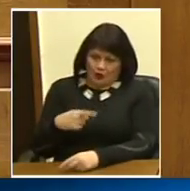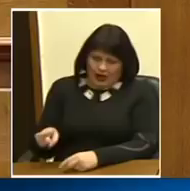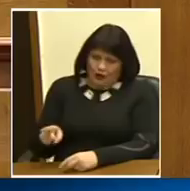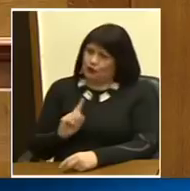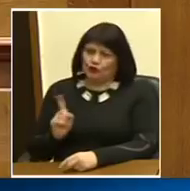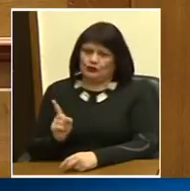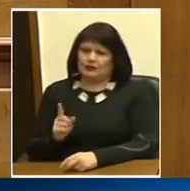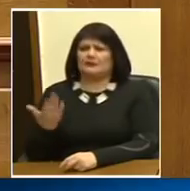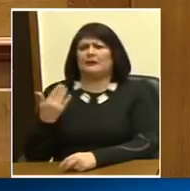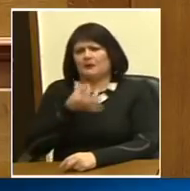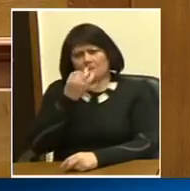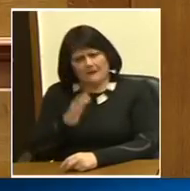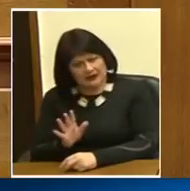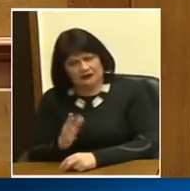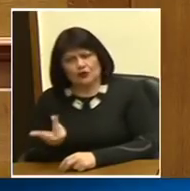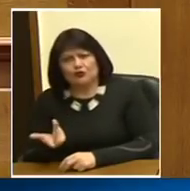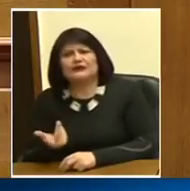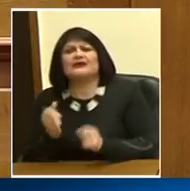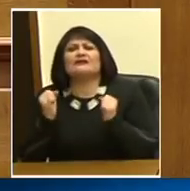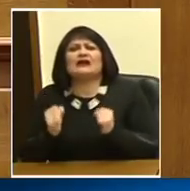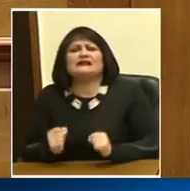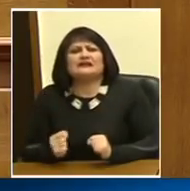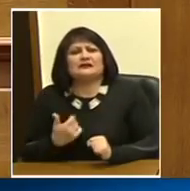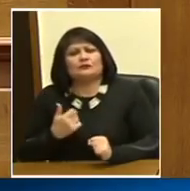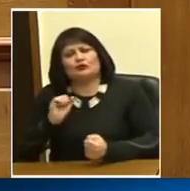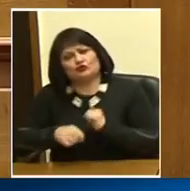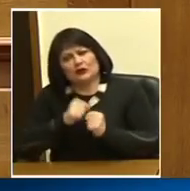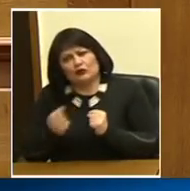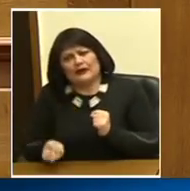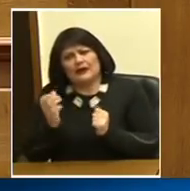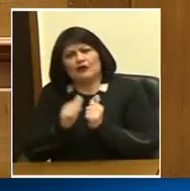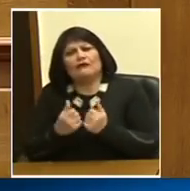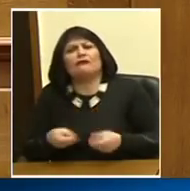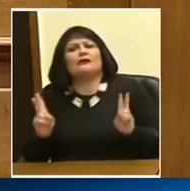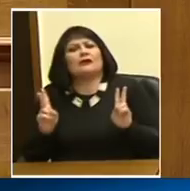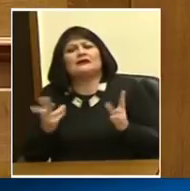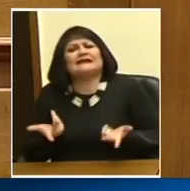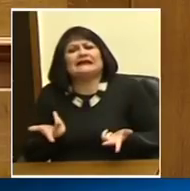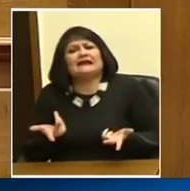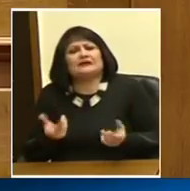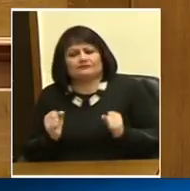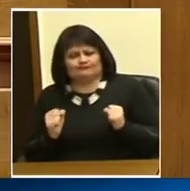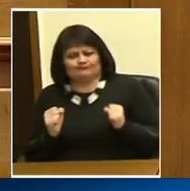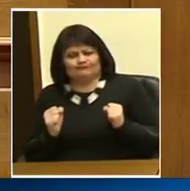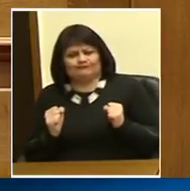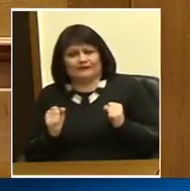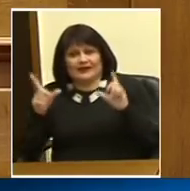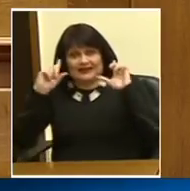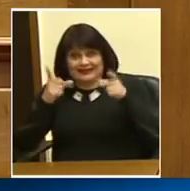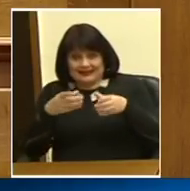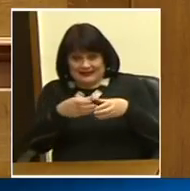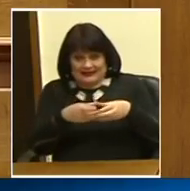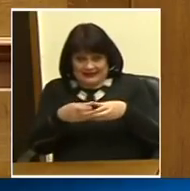Είπα και προηγουμένως ότι η βασική προσπάθεια του νεοφιλελευθερισμού είναι να κρατήσει έξω από τη δημοκρατική